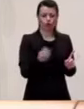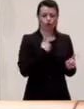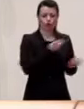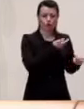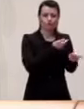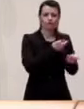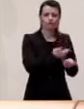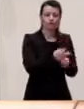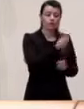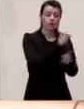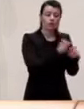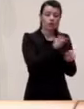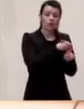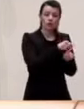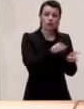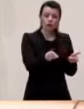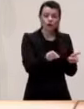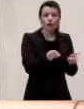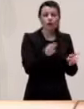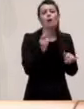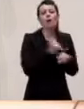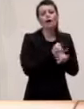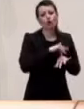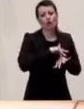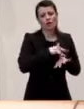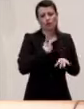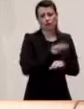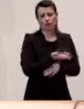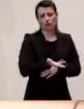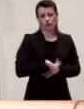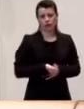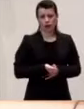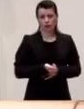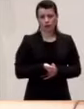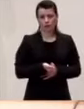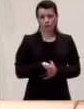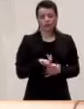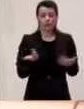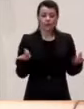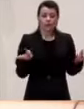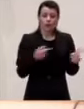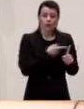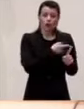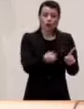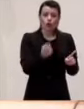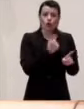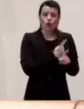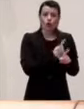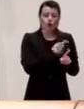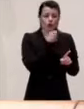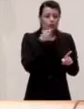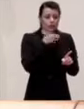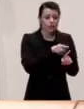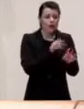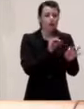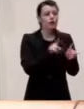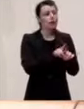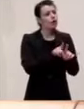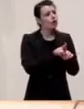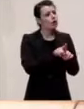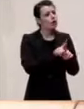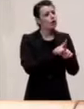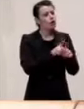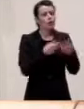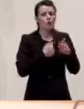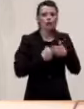residenti particolarmente fragili e avevano la necessità di essere accompagnate, supportate e di avere